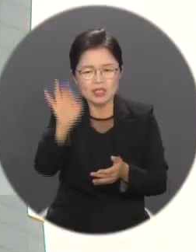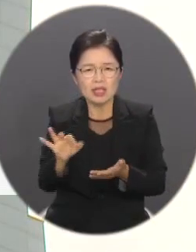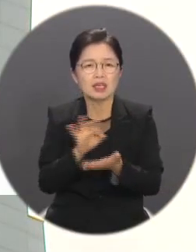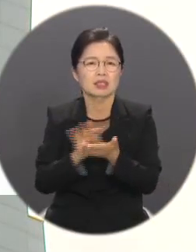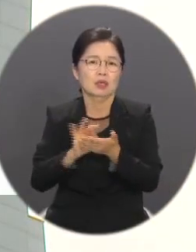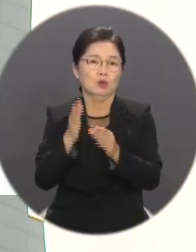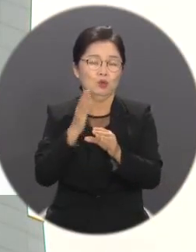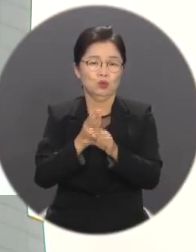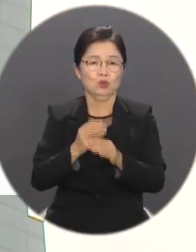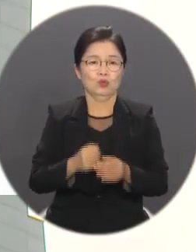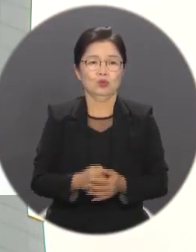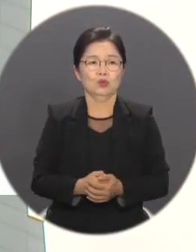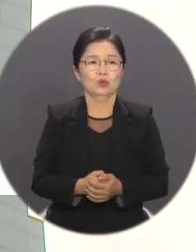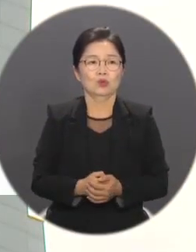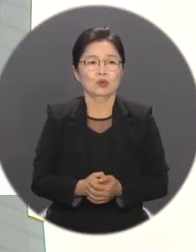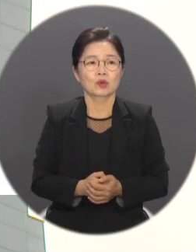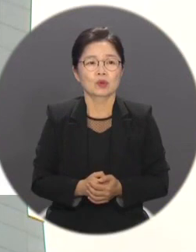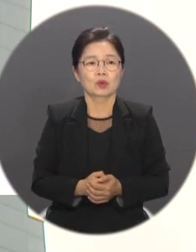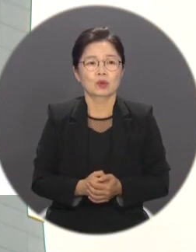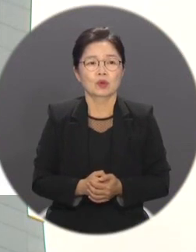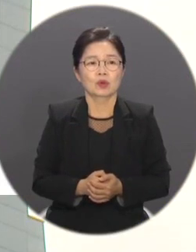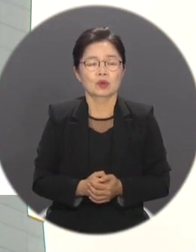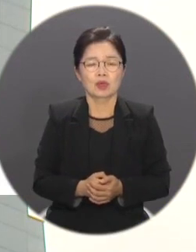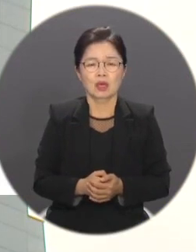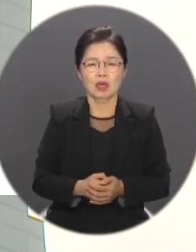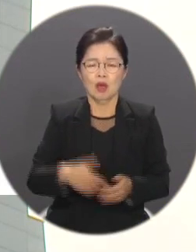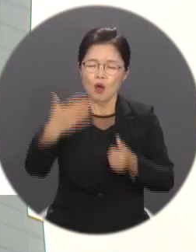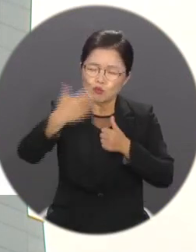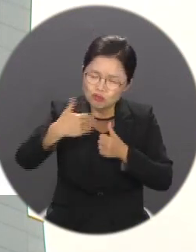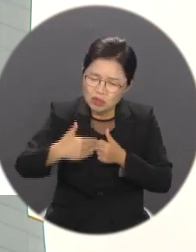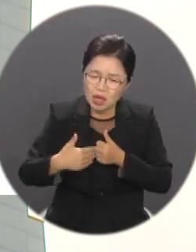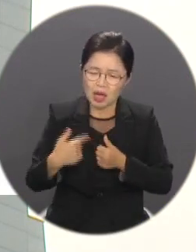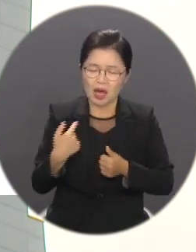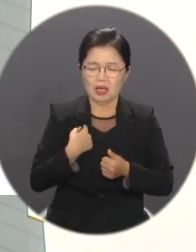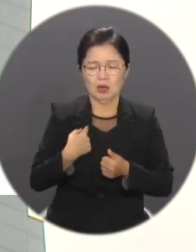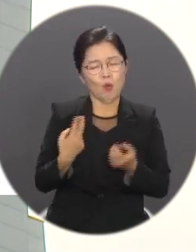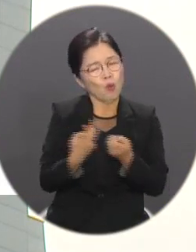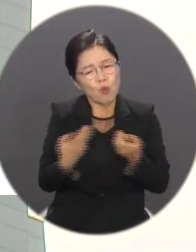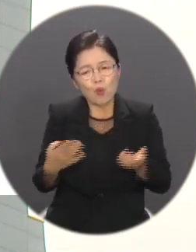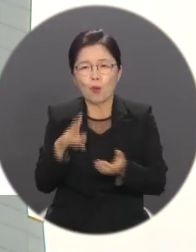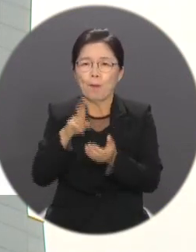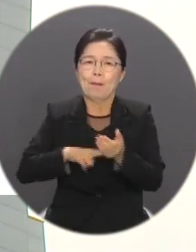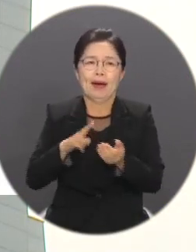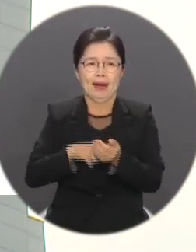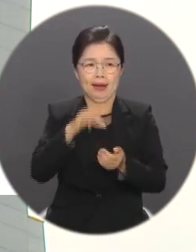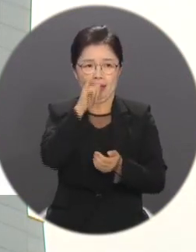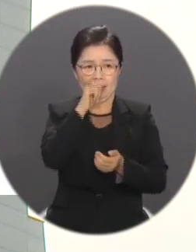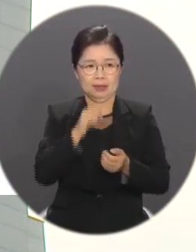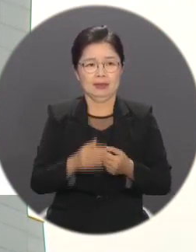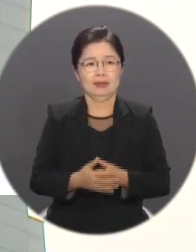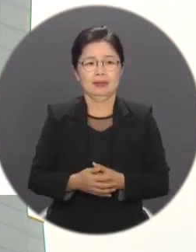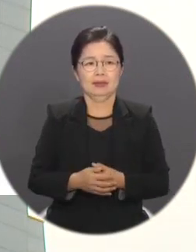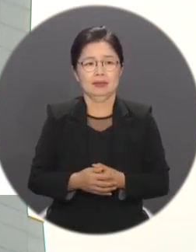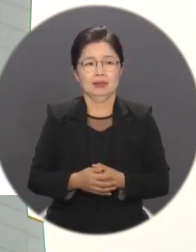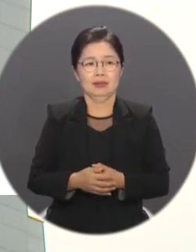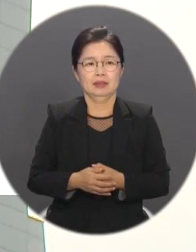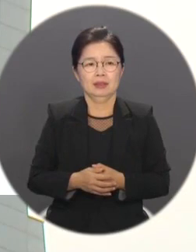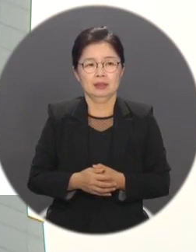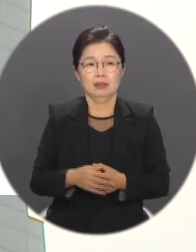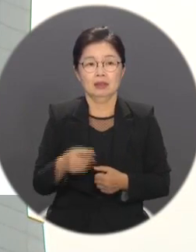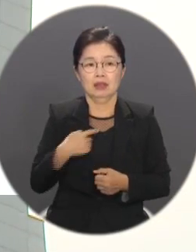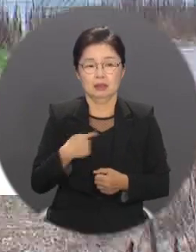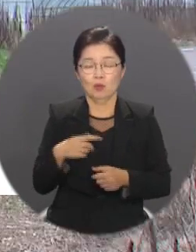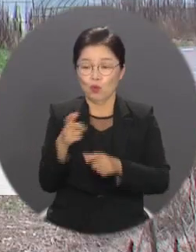로리 요즘 한거 아닙니까 안 팔 수 없는가에 예 막 페라리 조직 만든지 우리 공사에서는